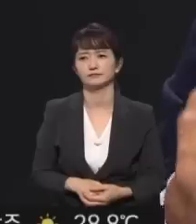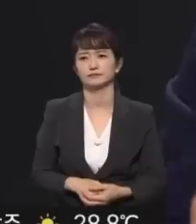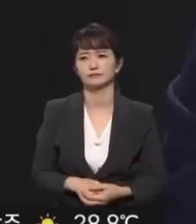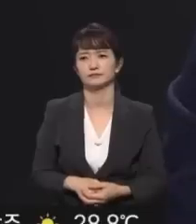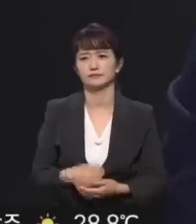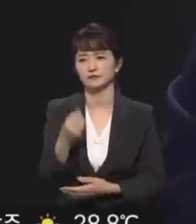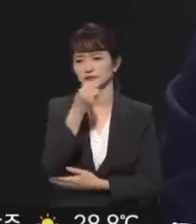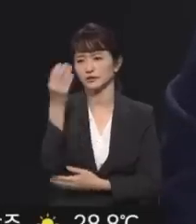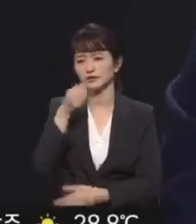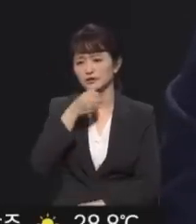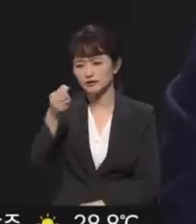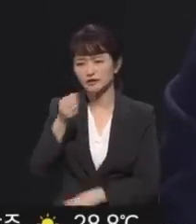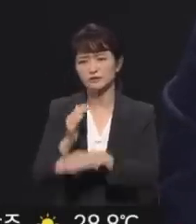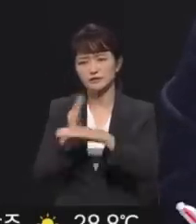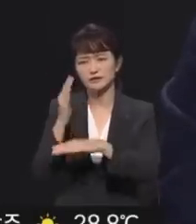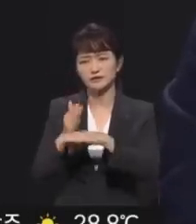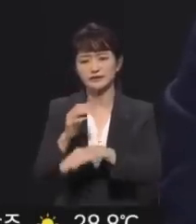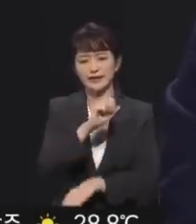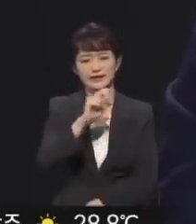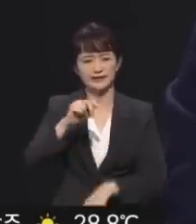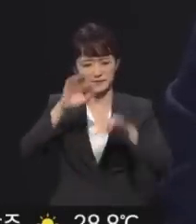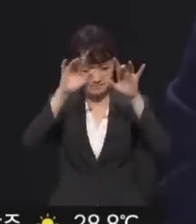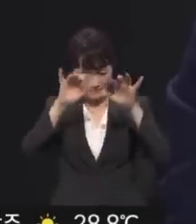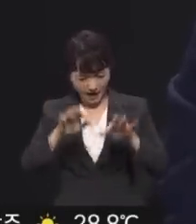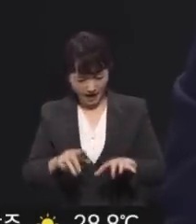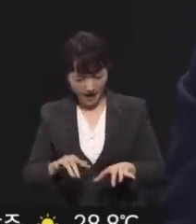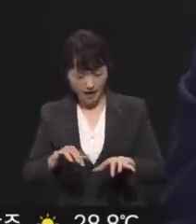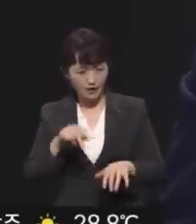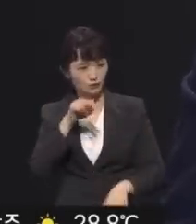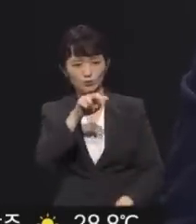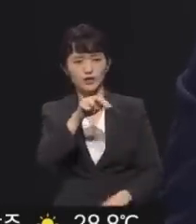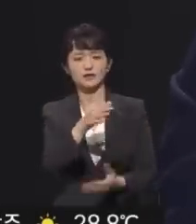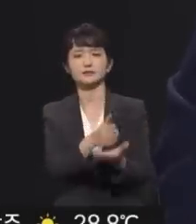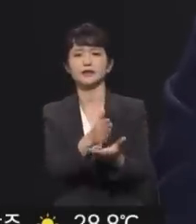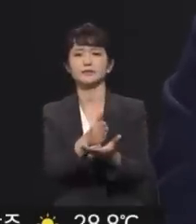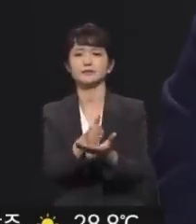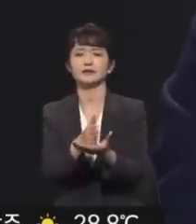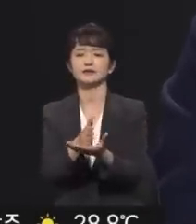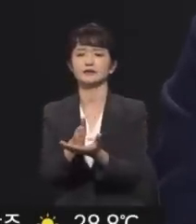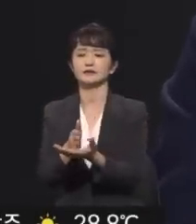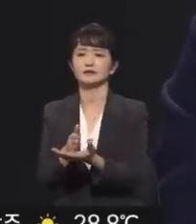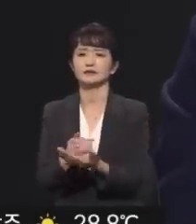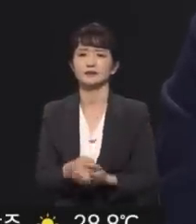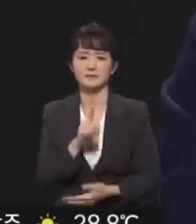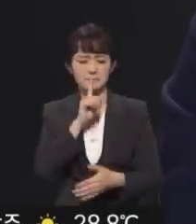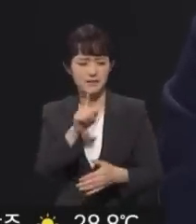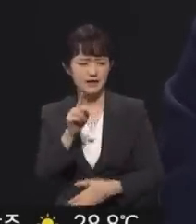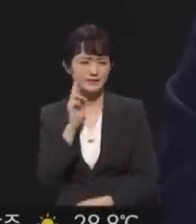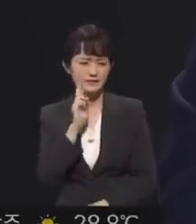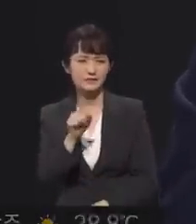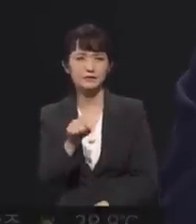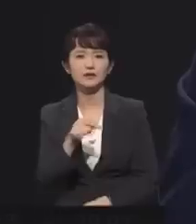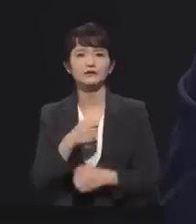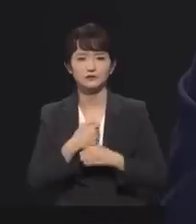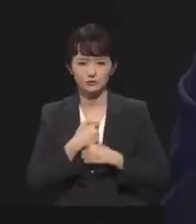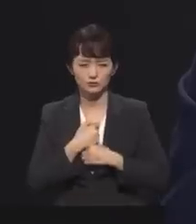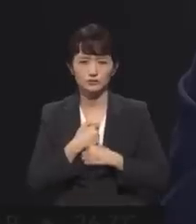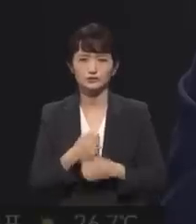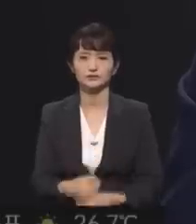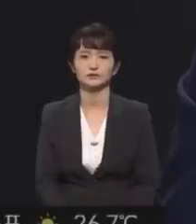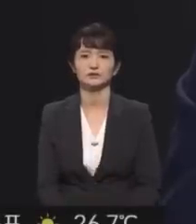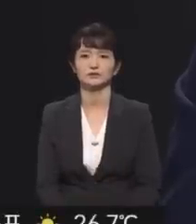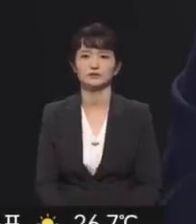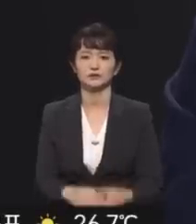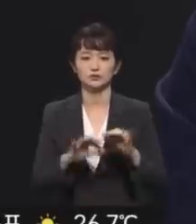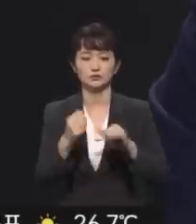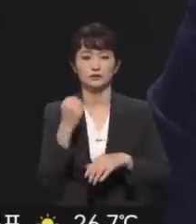인터뷰 과 던 sns 공격 또 과도한 어떠니 그 거친 말투 이런 것들에 정말 자제하고 당이